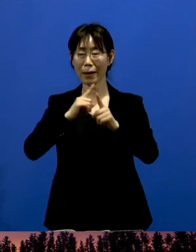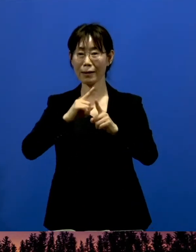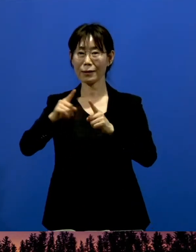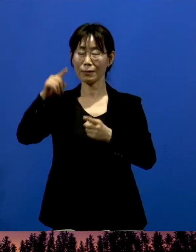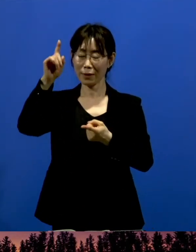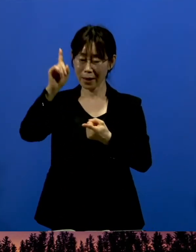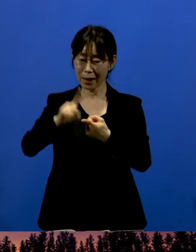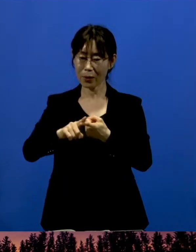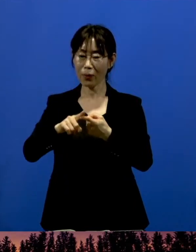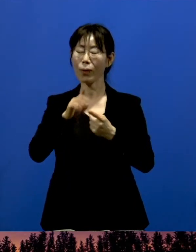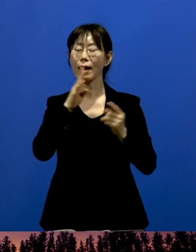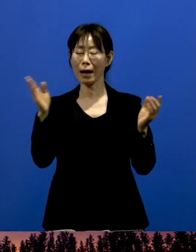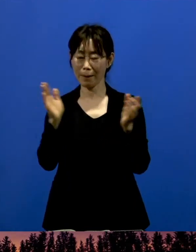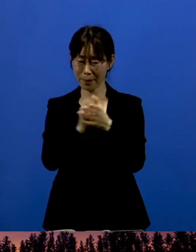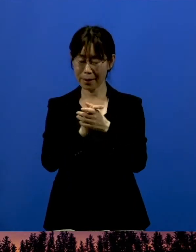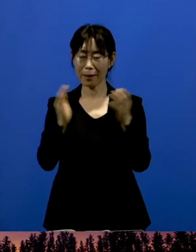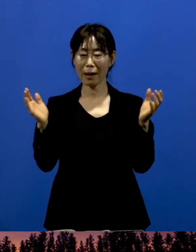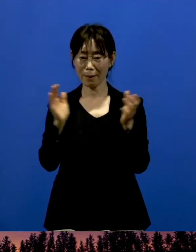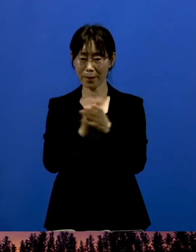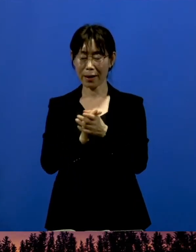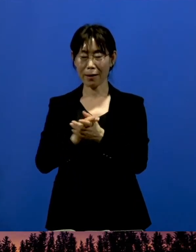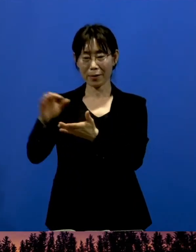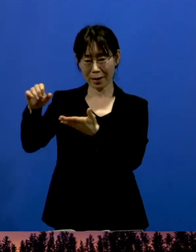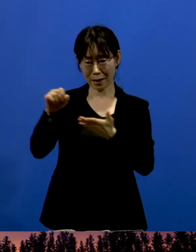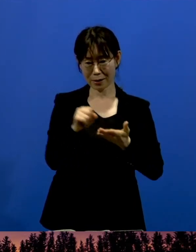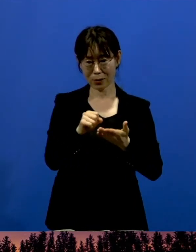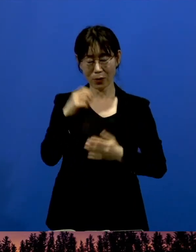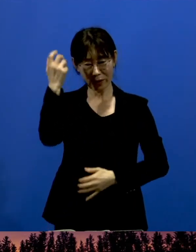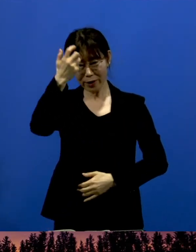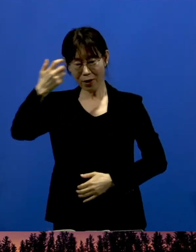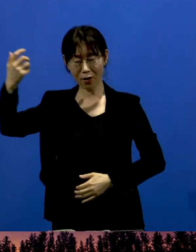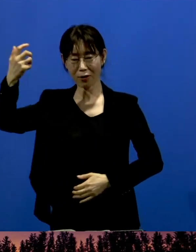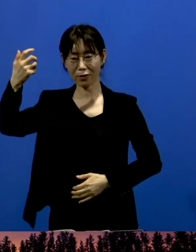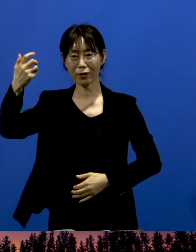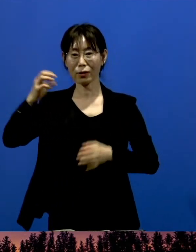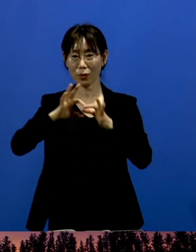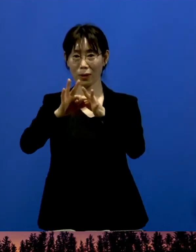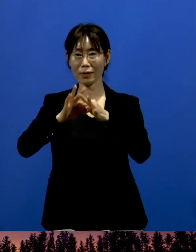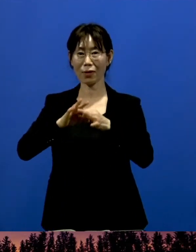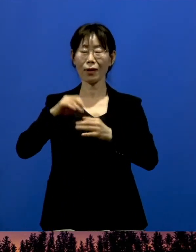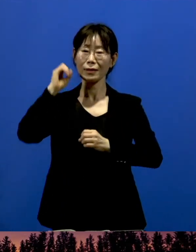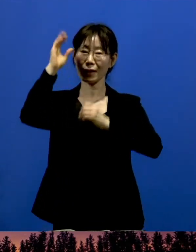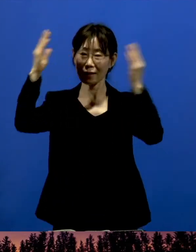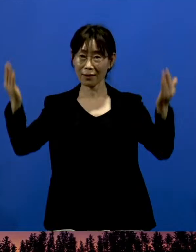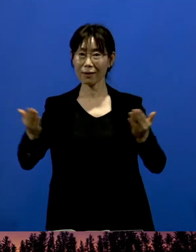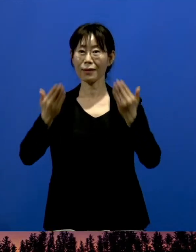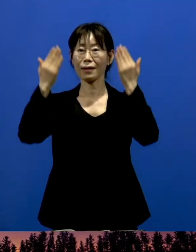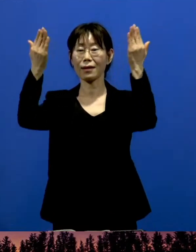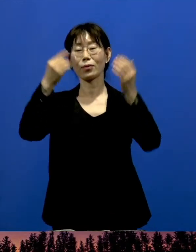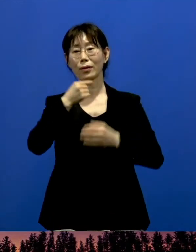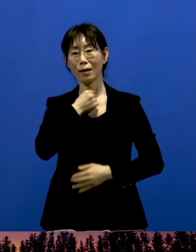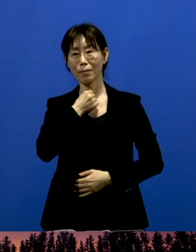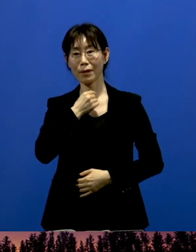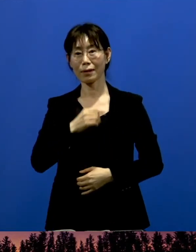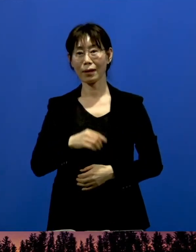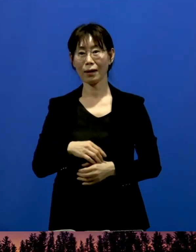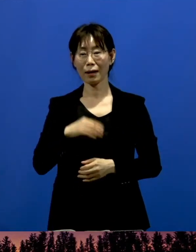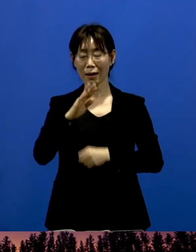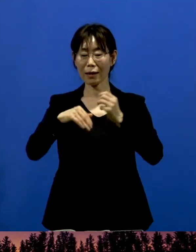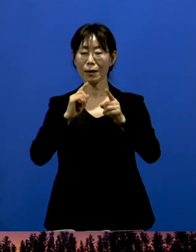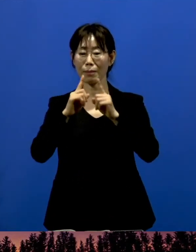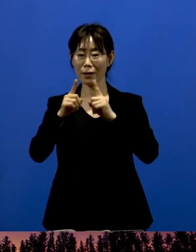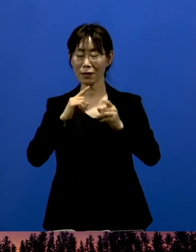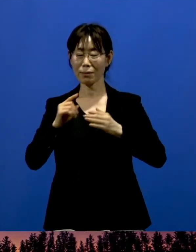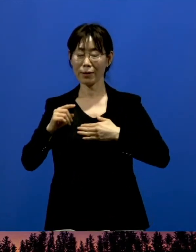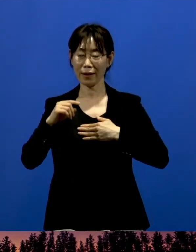아멘으로 받아들이면서 영으로 찬양하셔야 돼요. 영으로. 그래서 내 안에 완전 말씀이 내 영혼을